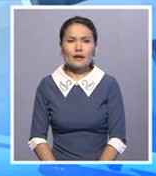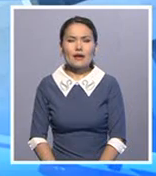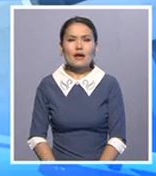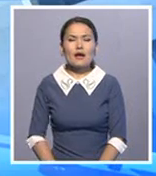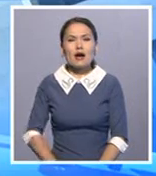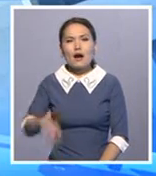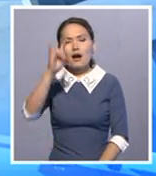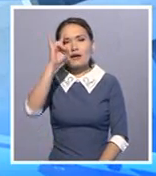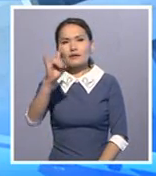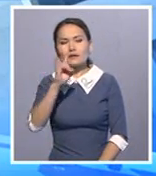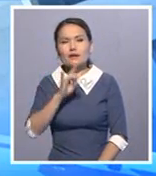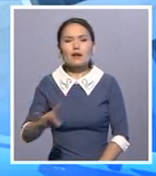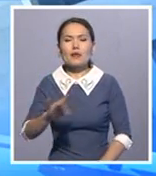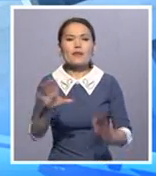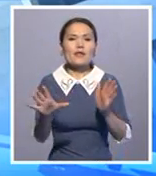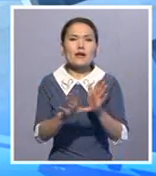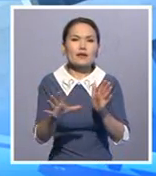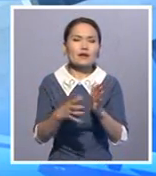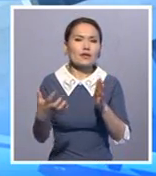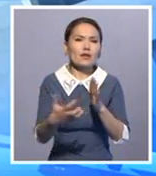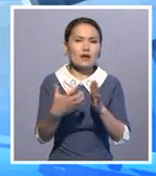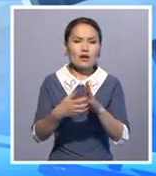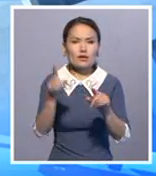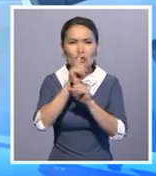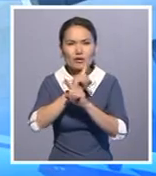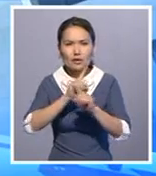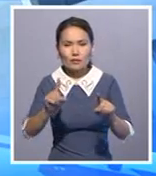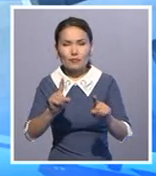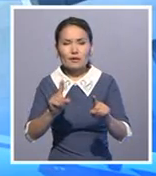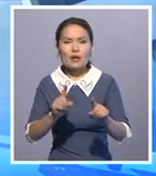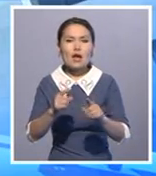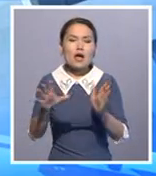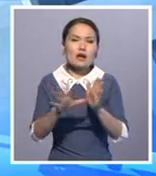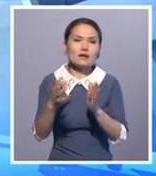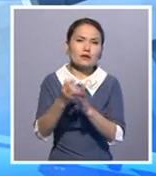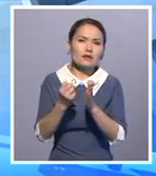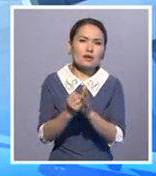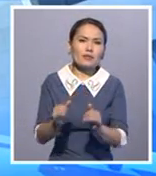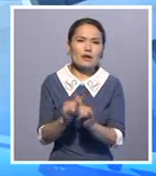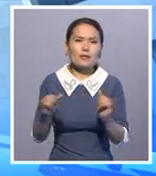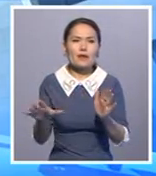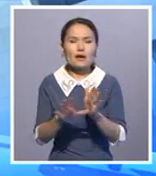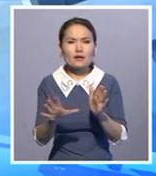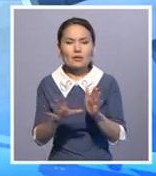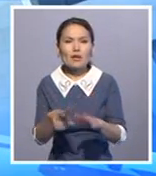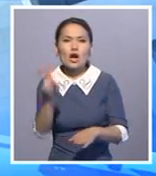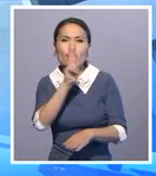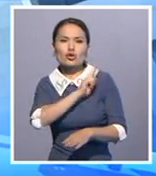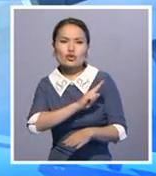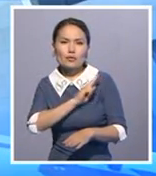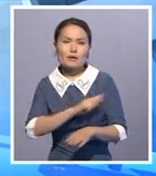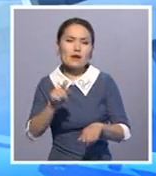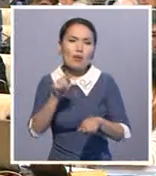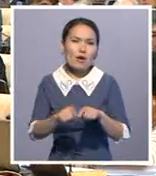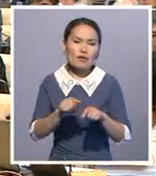Елімізде электр энергиясына тапшылық бола қалса, оның экспортына шектеу қойылады. Бүгін мәжіліс депутаттары электр энергетикасы нысандарының жұмысын